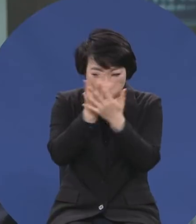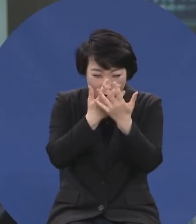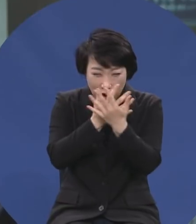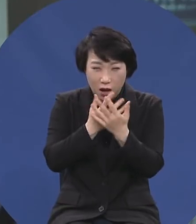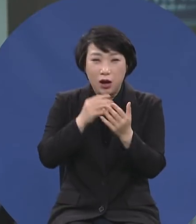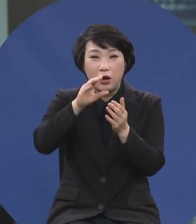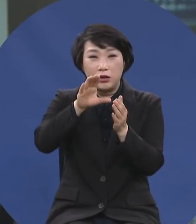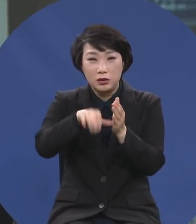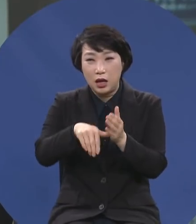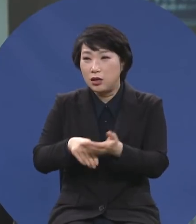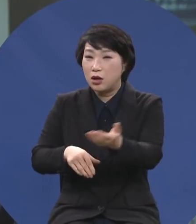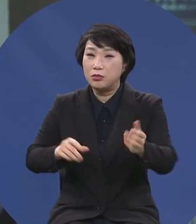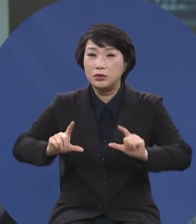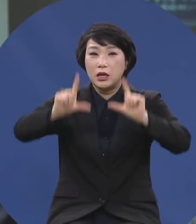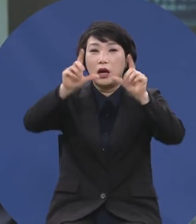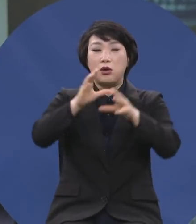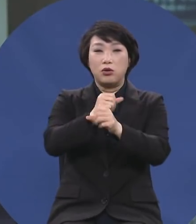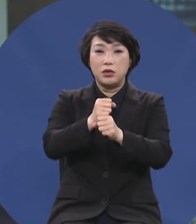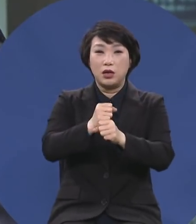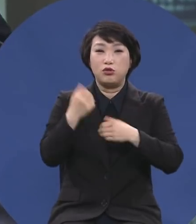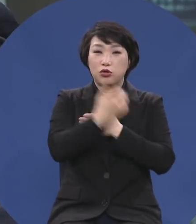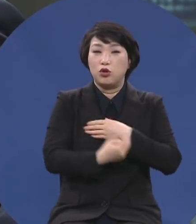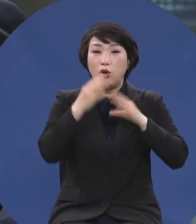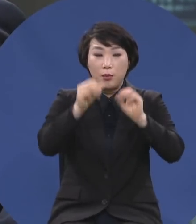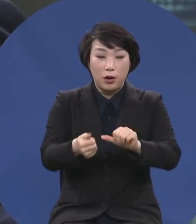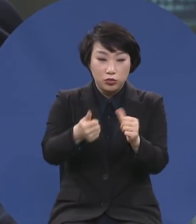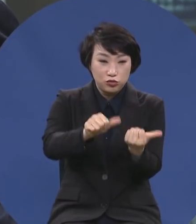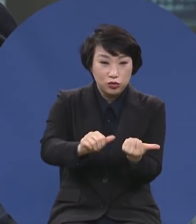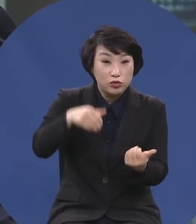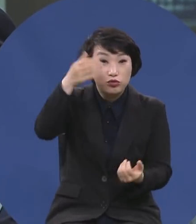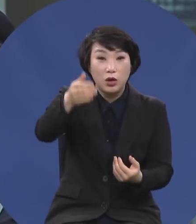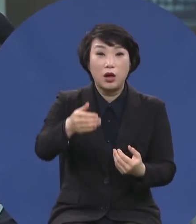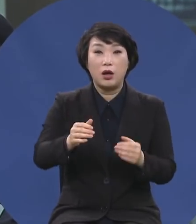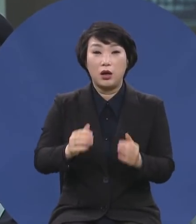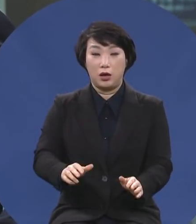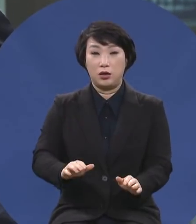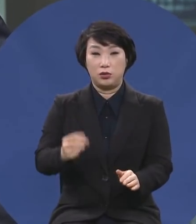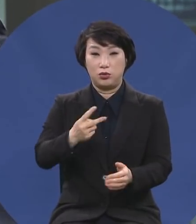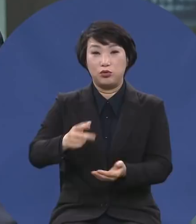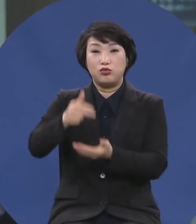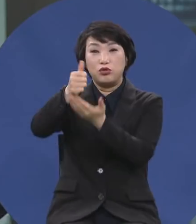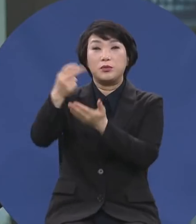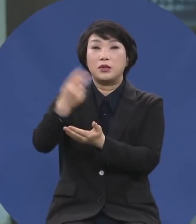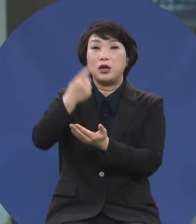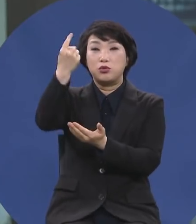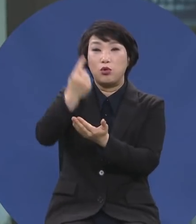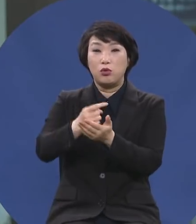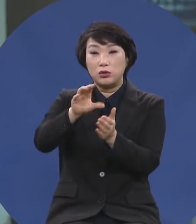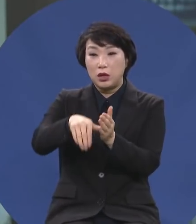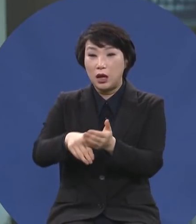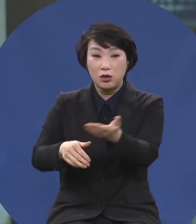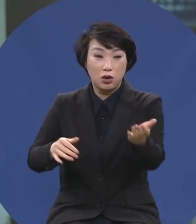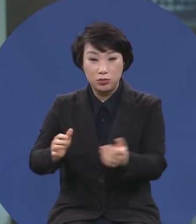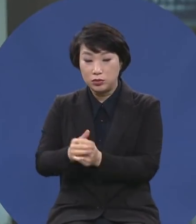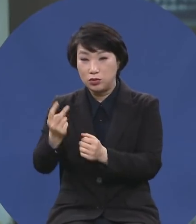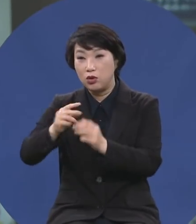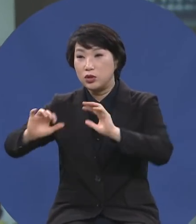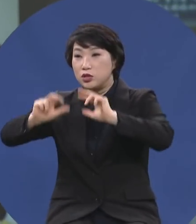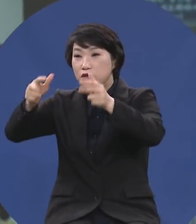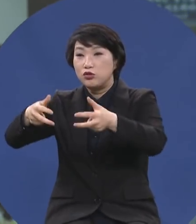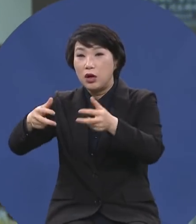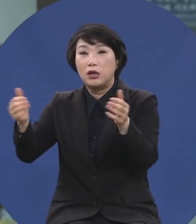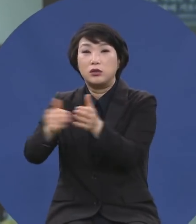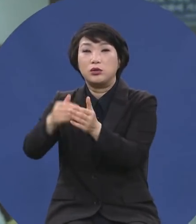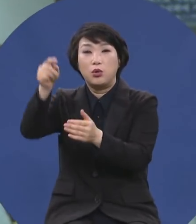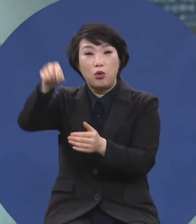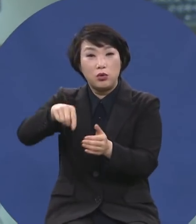날뛰다가 어느 날 육신이 끝나면, 주님이 재림하시면, 주부의 종말이 오면